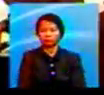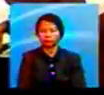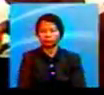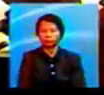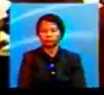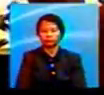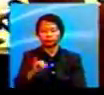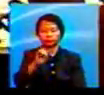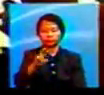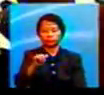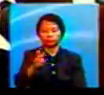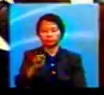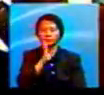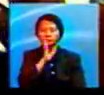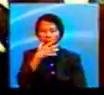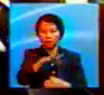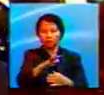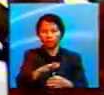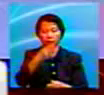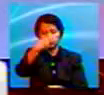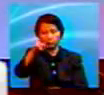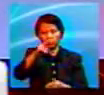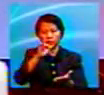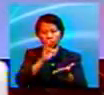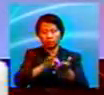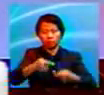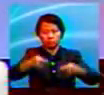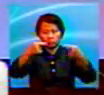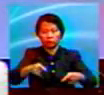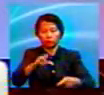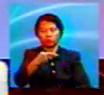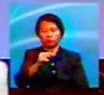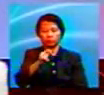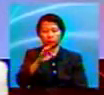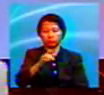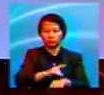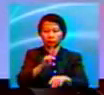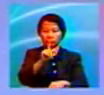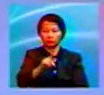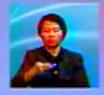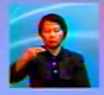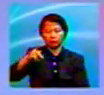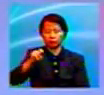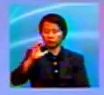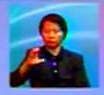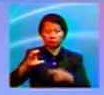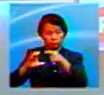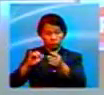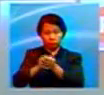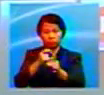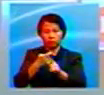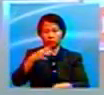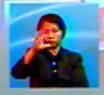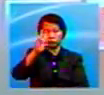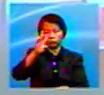Tan Sri Irwan Serega bercakap selepas sesi Halal Tech Challenge HTC di Ibu Negara. HTC merupakan satu daripada